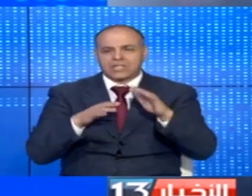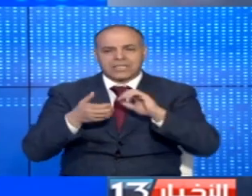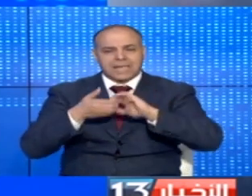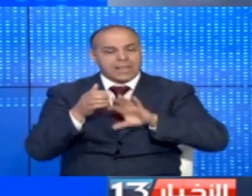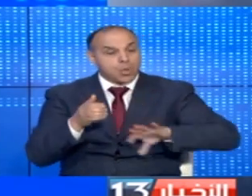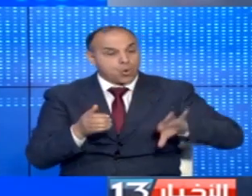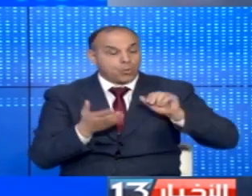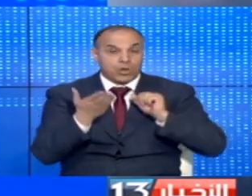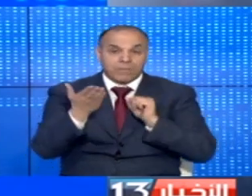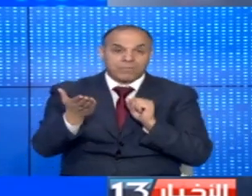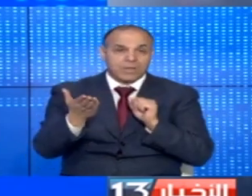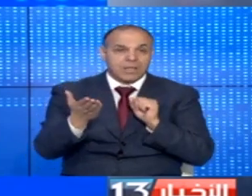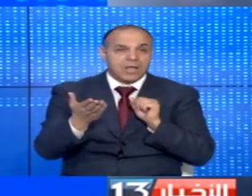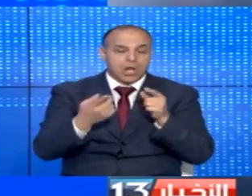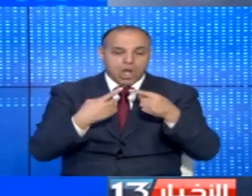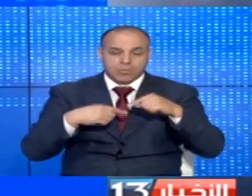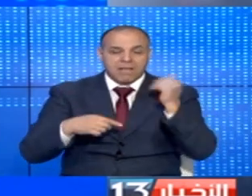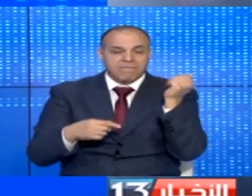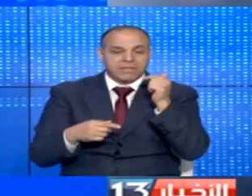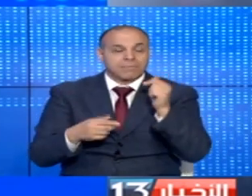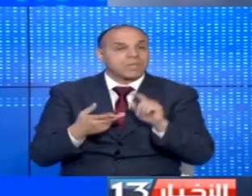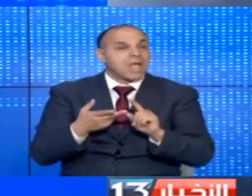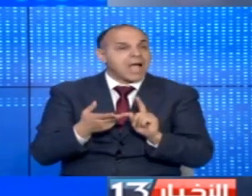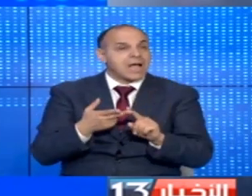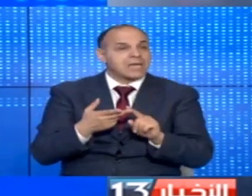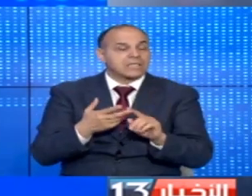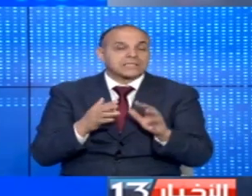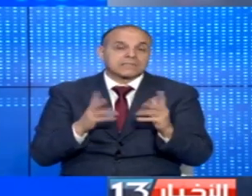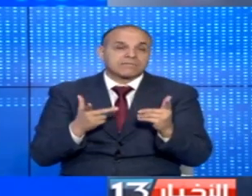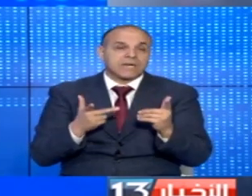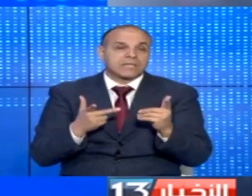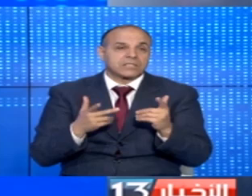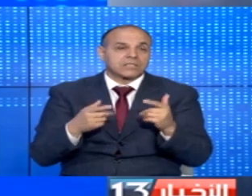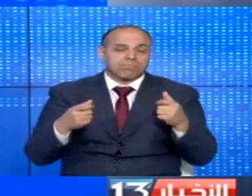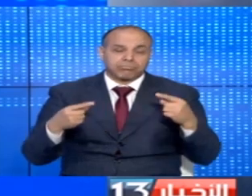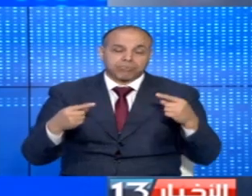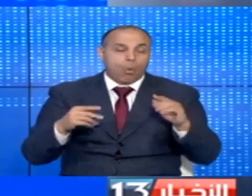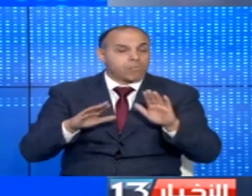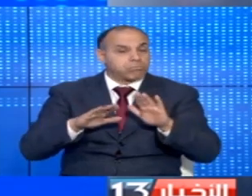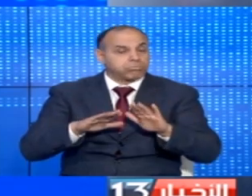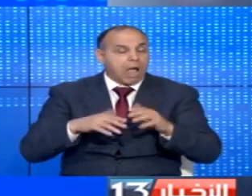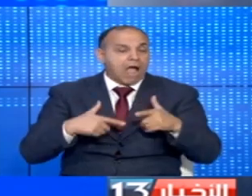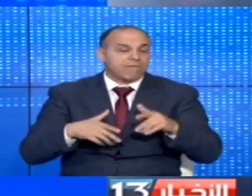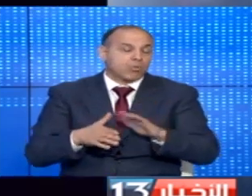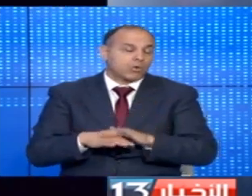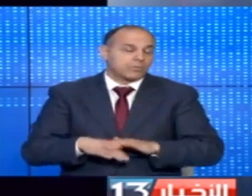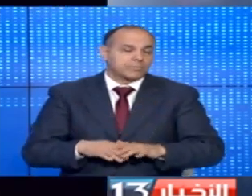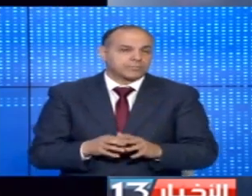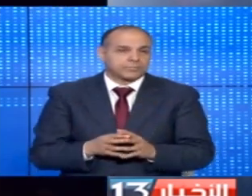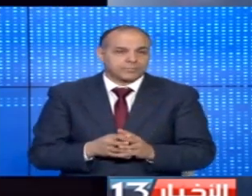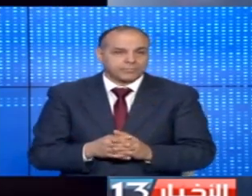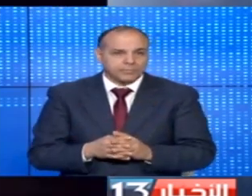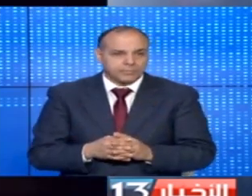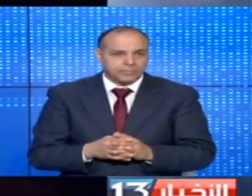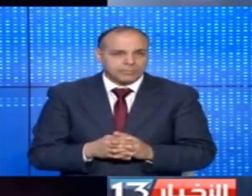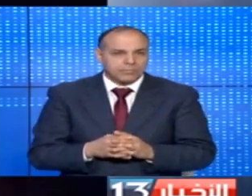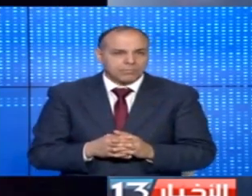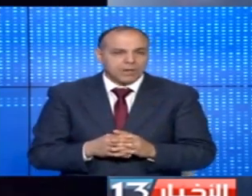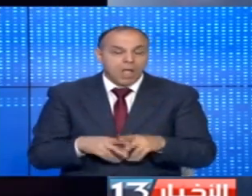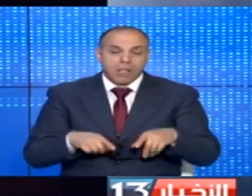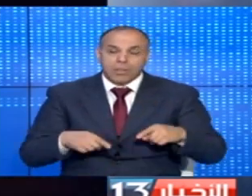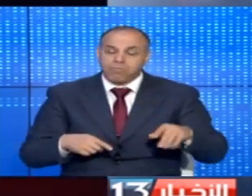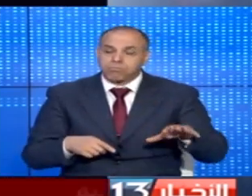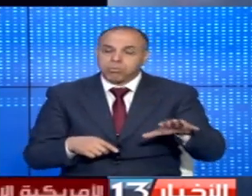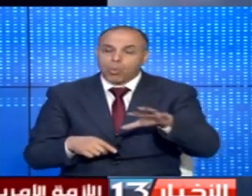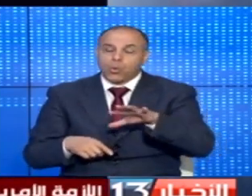الاوروبي الى عقد اجتماع طارئ للحيلوله من حدوث مواجهه كبرى تتسع رقعه التخوفات